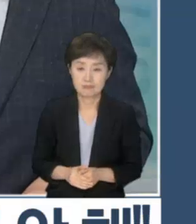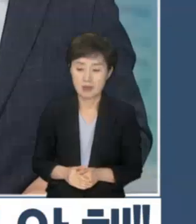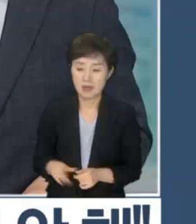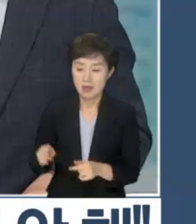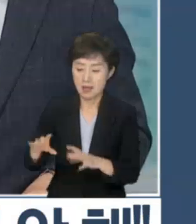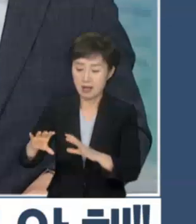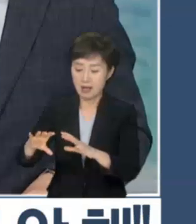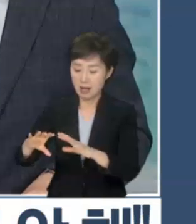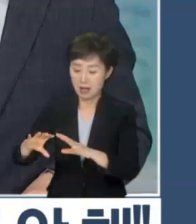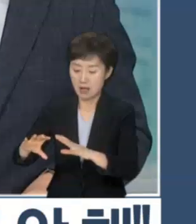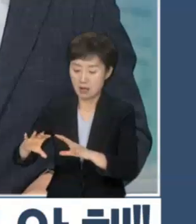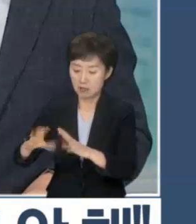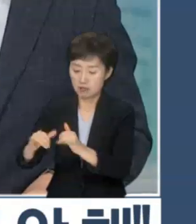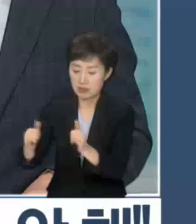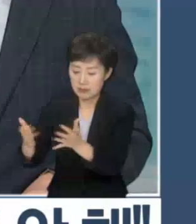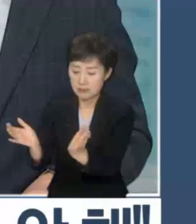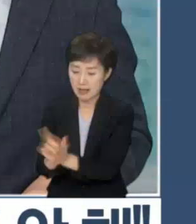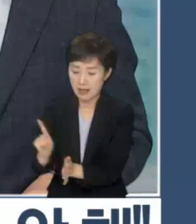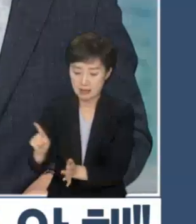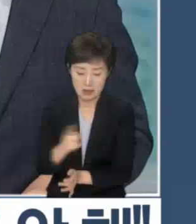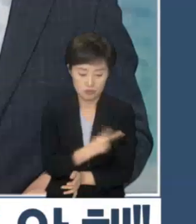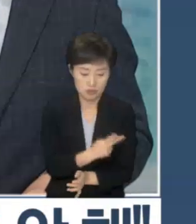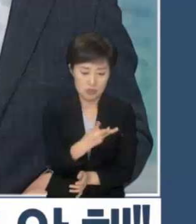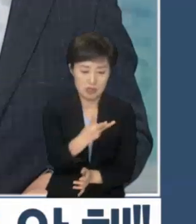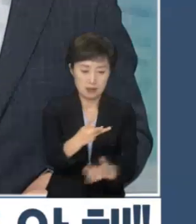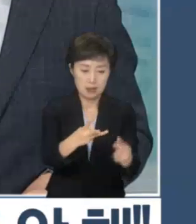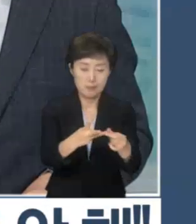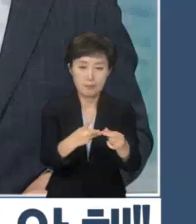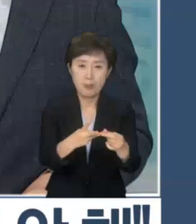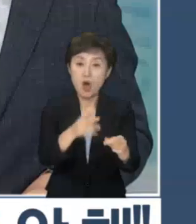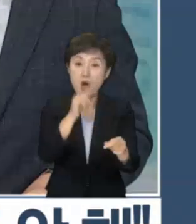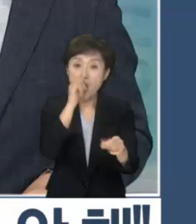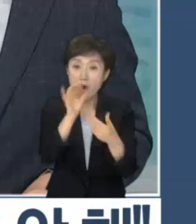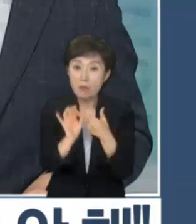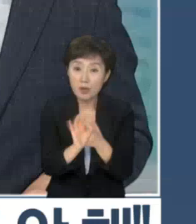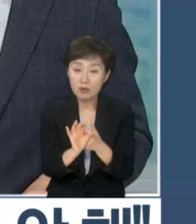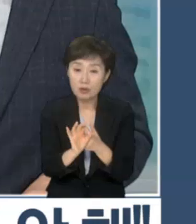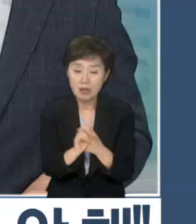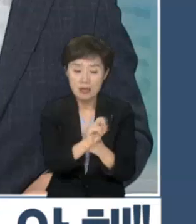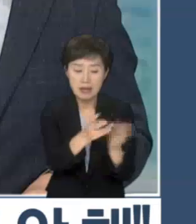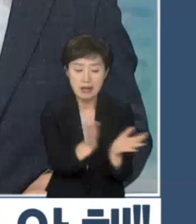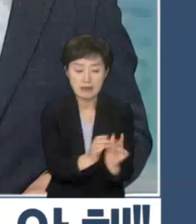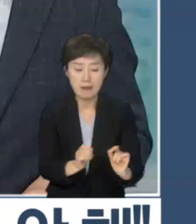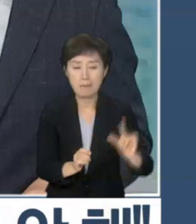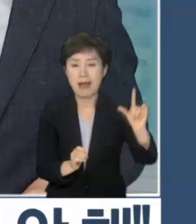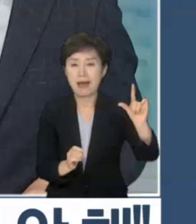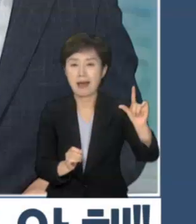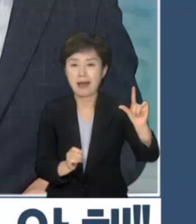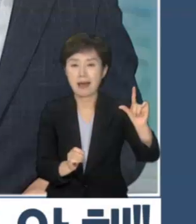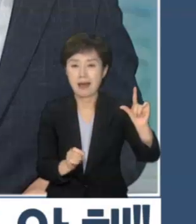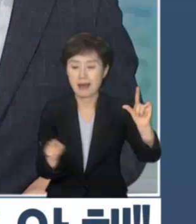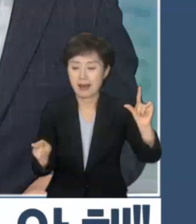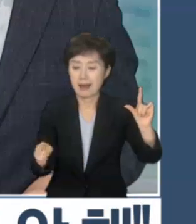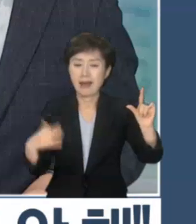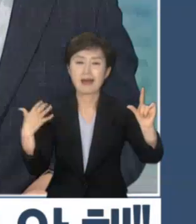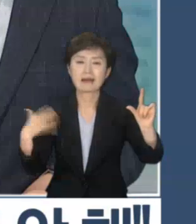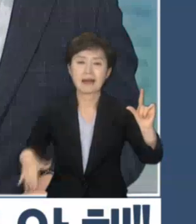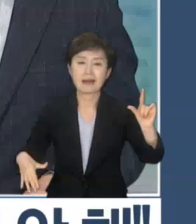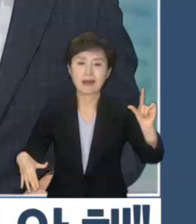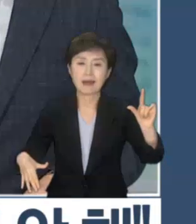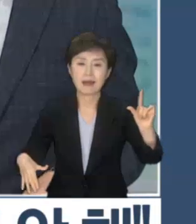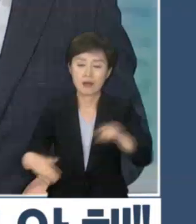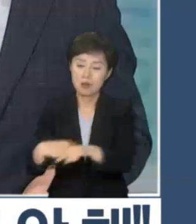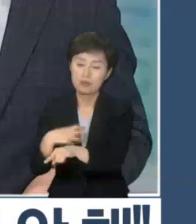국민의힘 입장에서는 여소야대가 되는 것은 명확하죠. 그럴 때에 국정을 운영해 나가는 데 있어서의 어떤